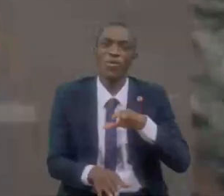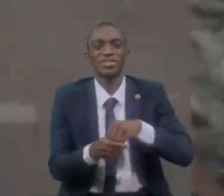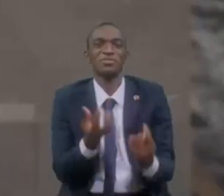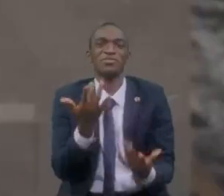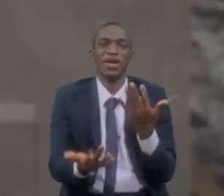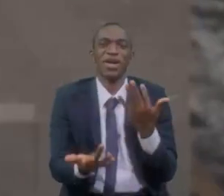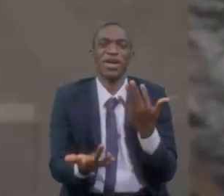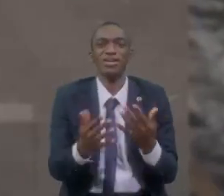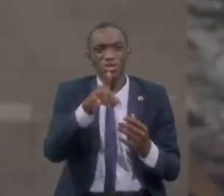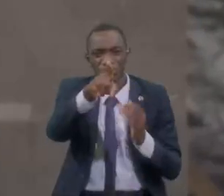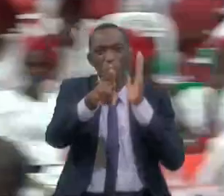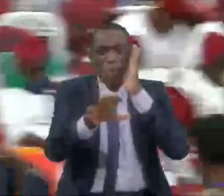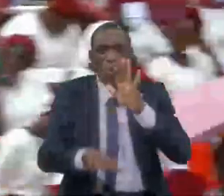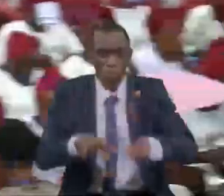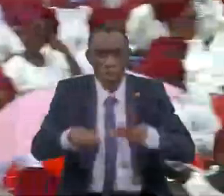feu.